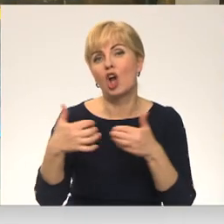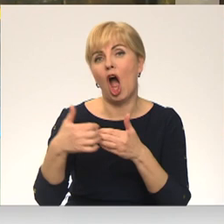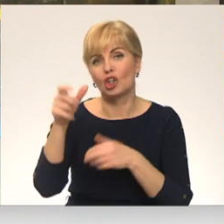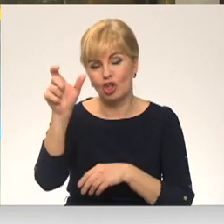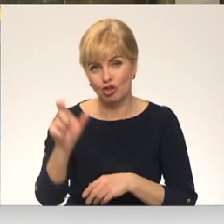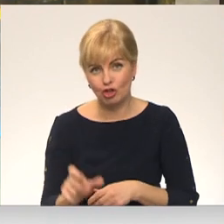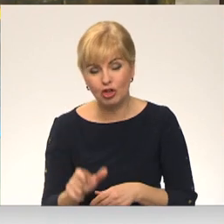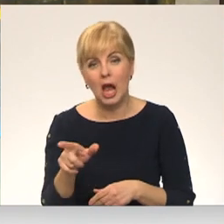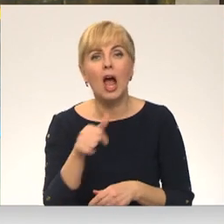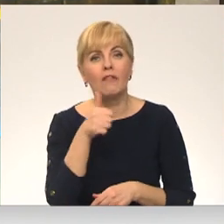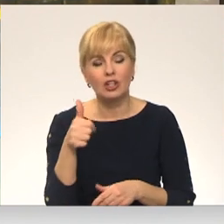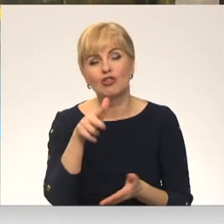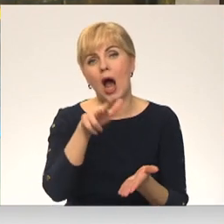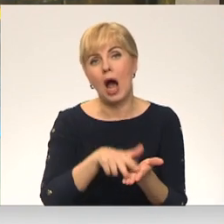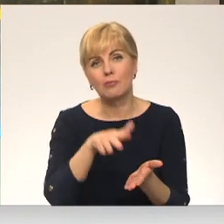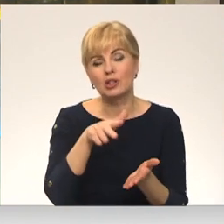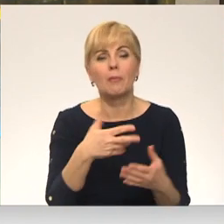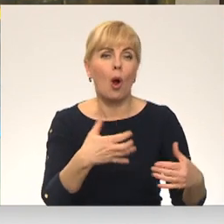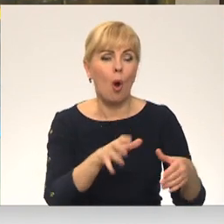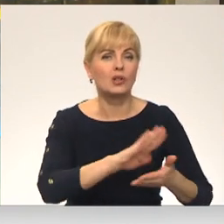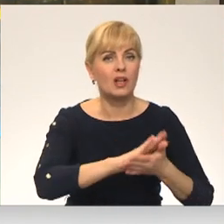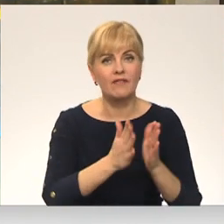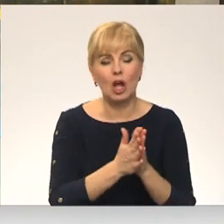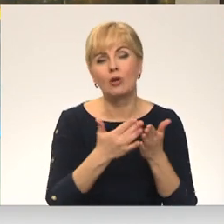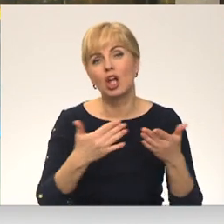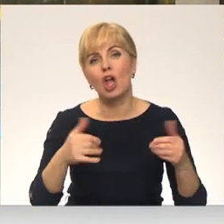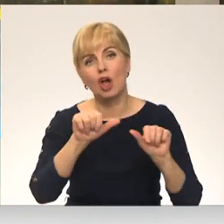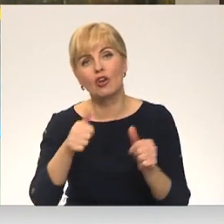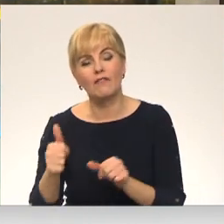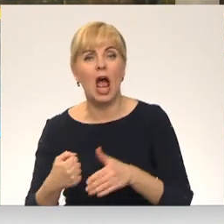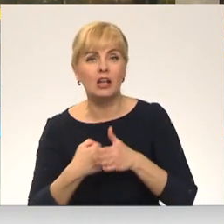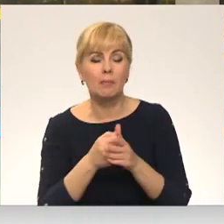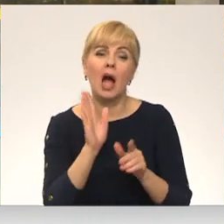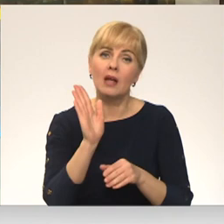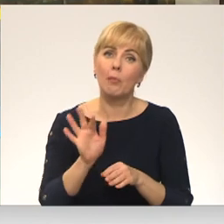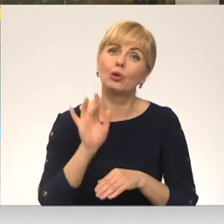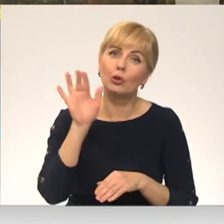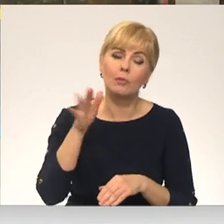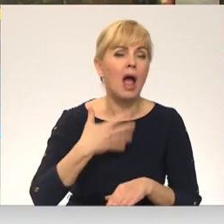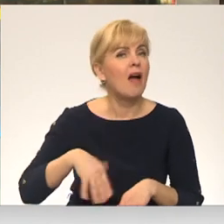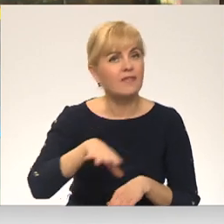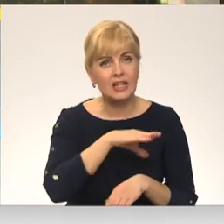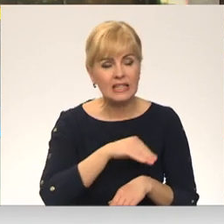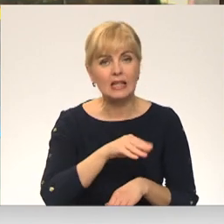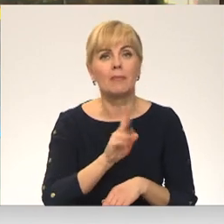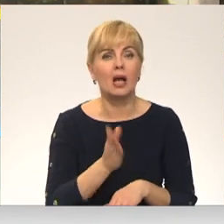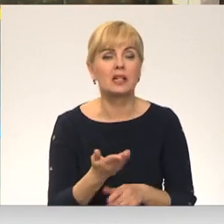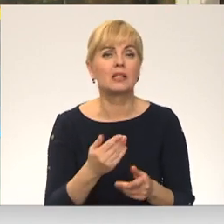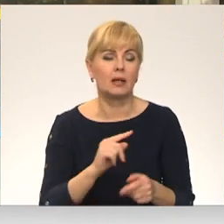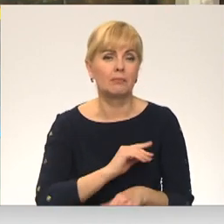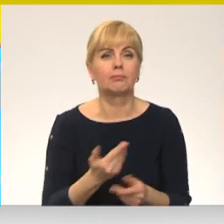Krišāns Kariņš. Viņš apstiprināja, koalīcija vienojusies, ka dažādi veidi atbalstam jābūt arī turpmāk, taču ne visiem veidiem, kas spēkā